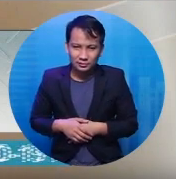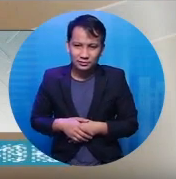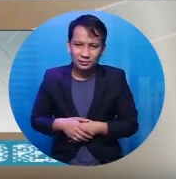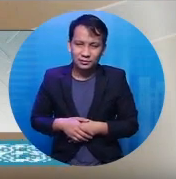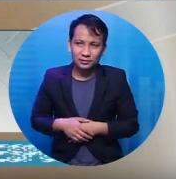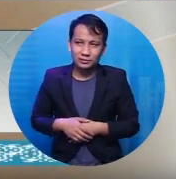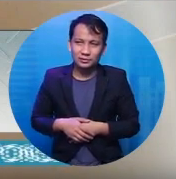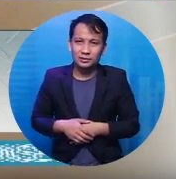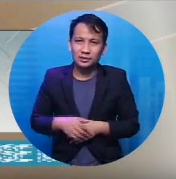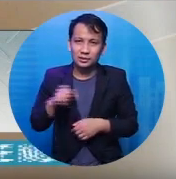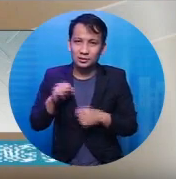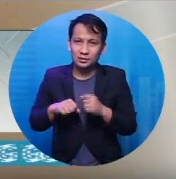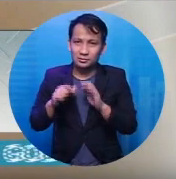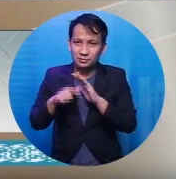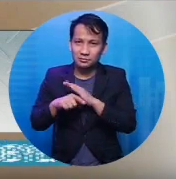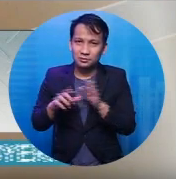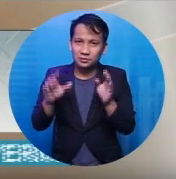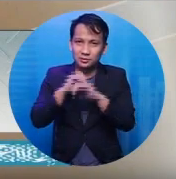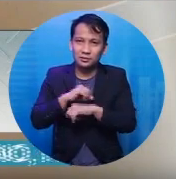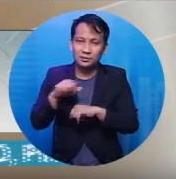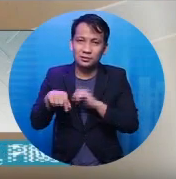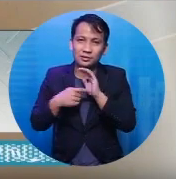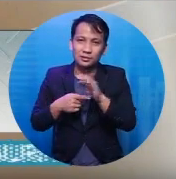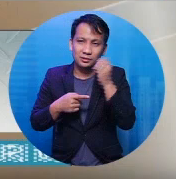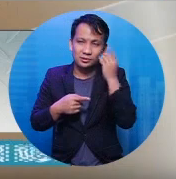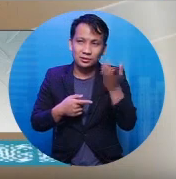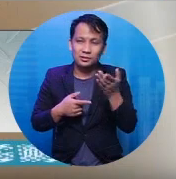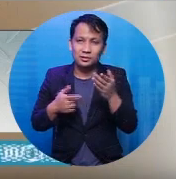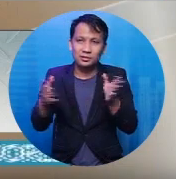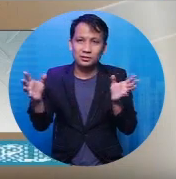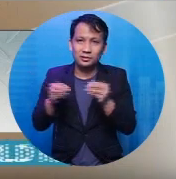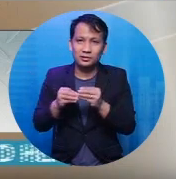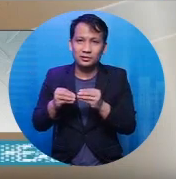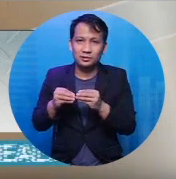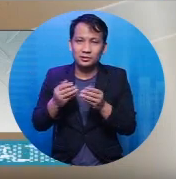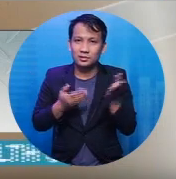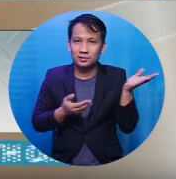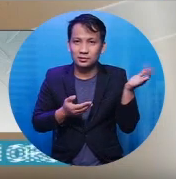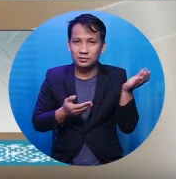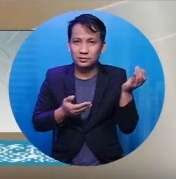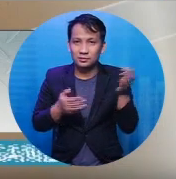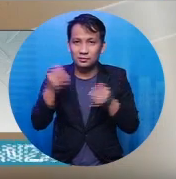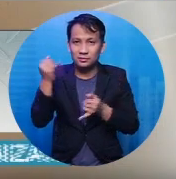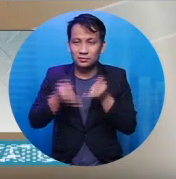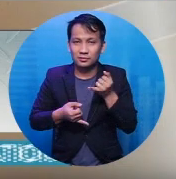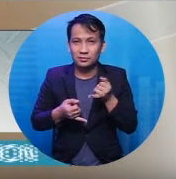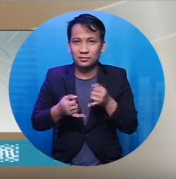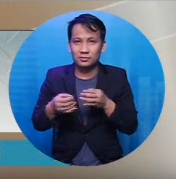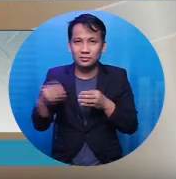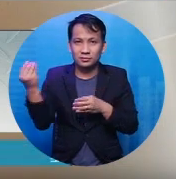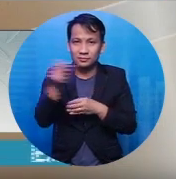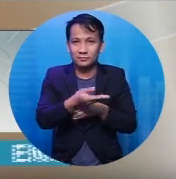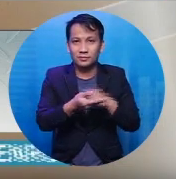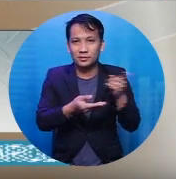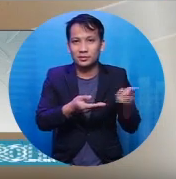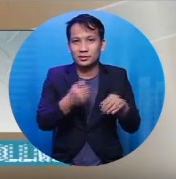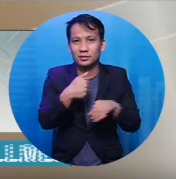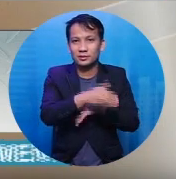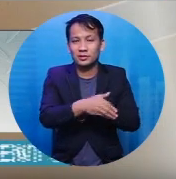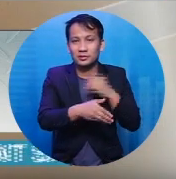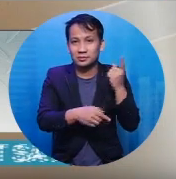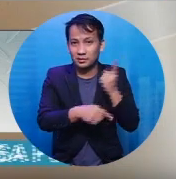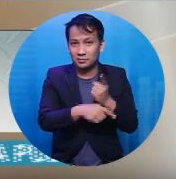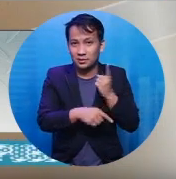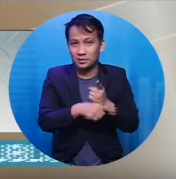Oh. Okay, ganito na lang po ma'am para matapos na to. Ma'am, hindi ko sisingilin si sir up to the last centavo kasi binigay mo naman yon, di